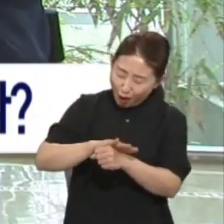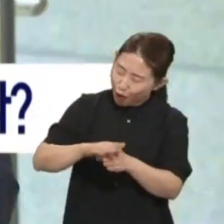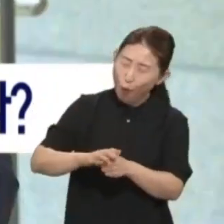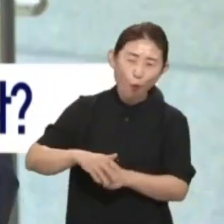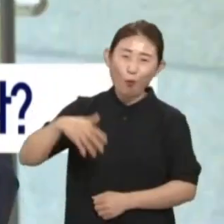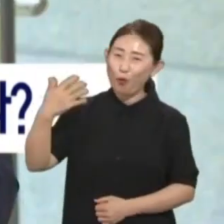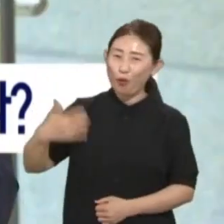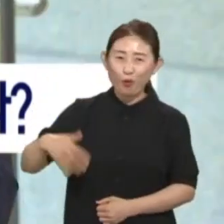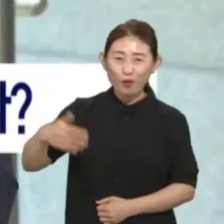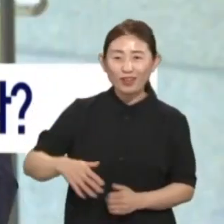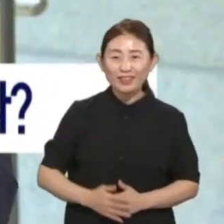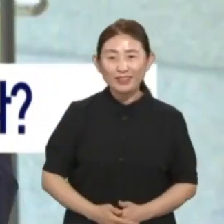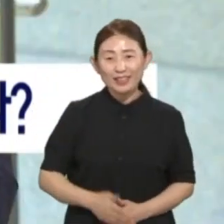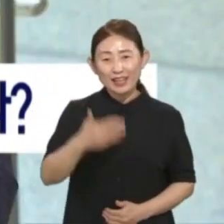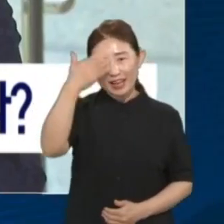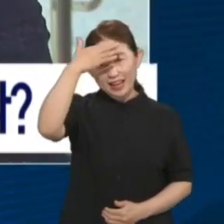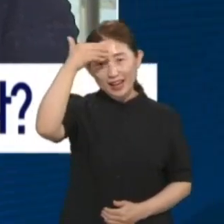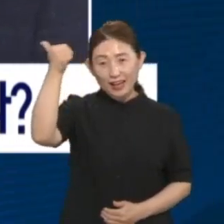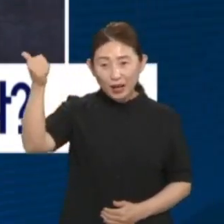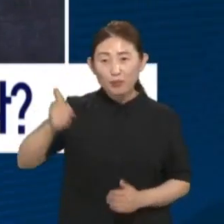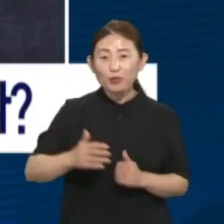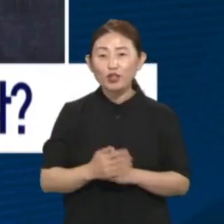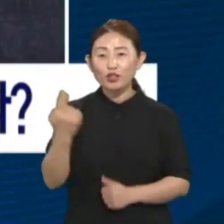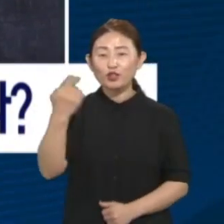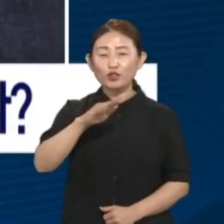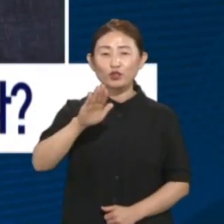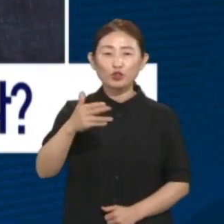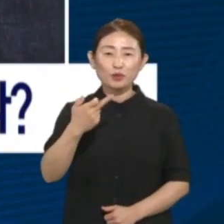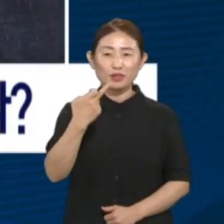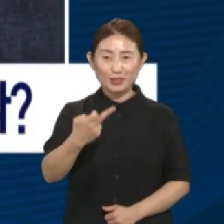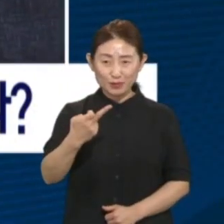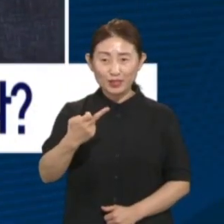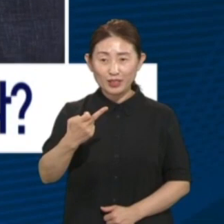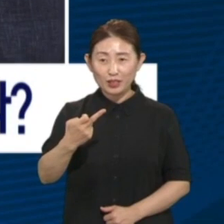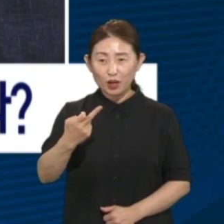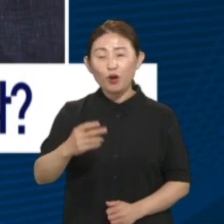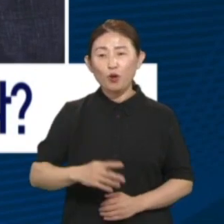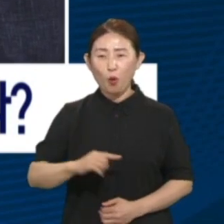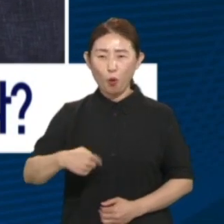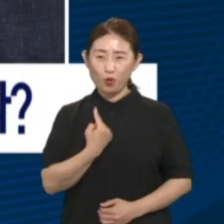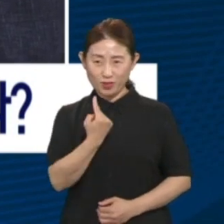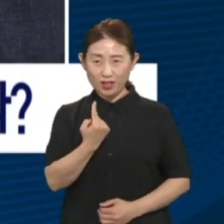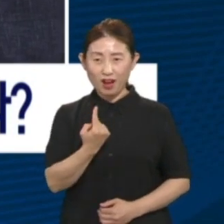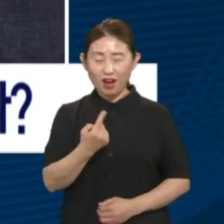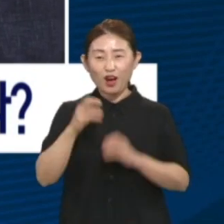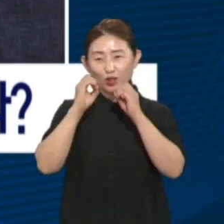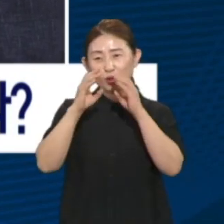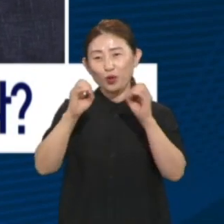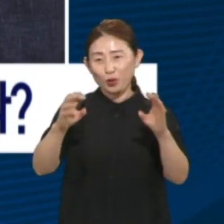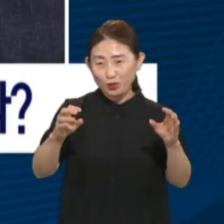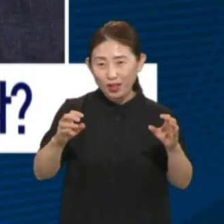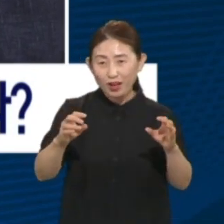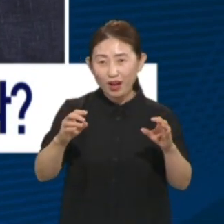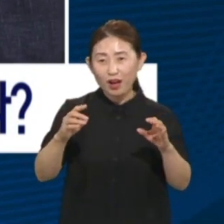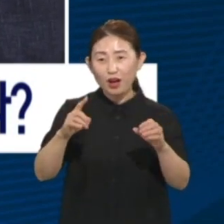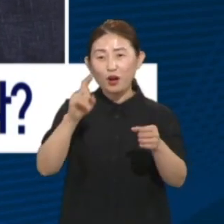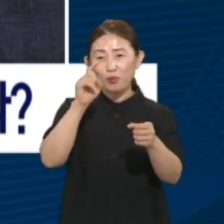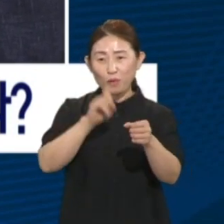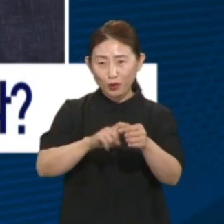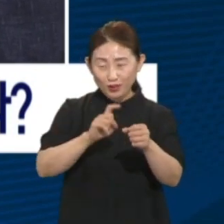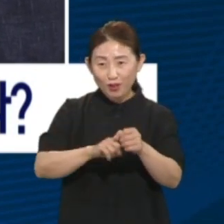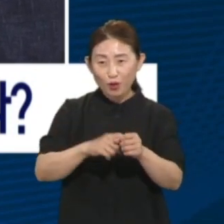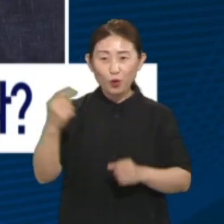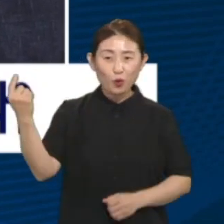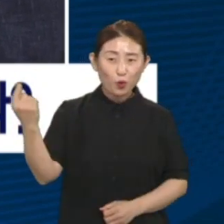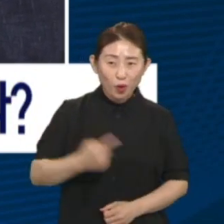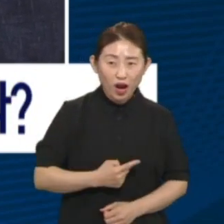같아요. 할아버지는 이제 1912년도에 이제 독신으로 선교사로 오시는데 이제 3.1